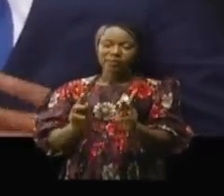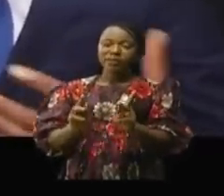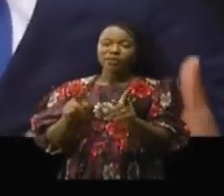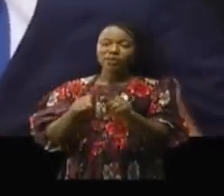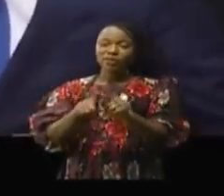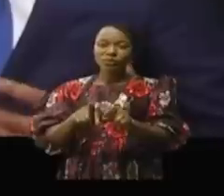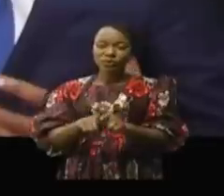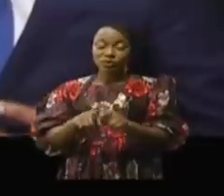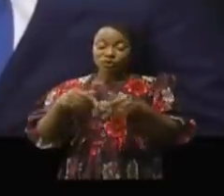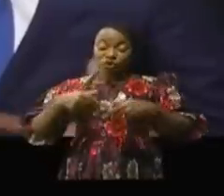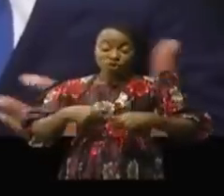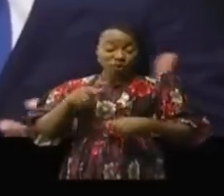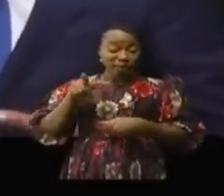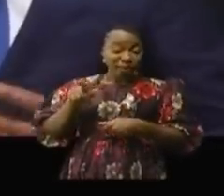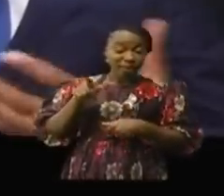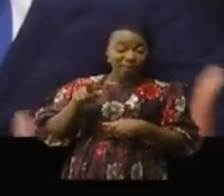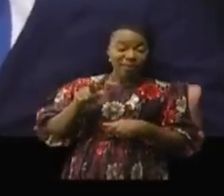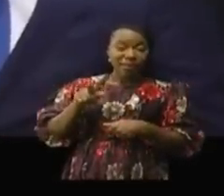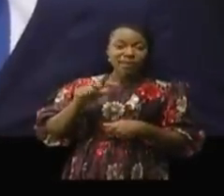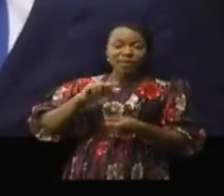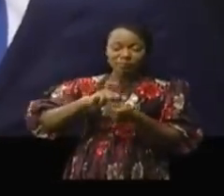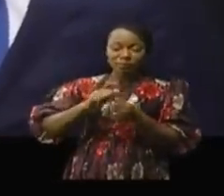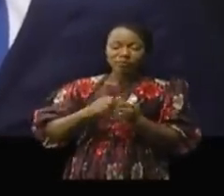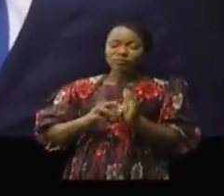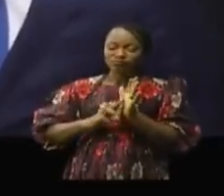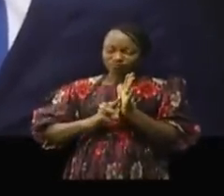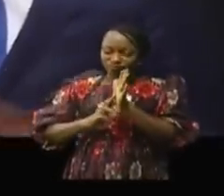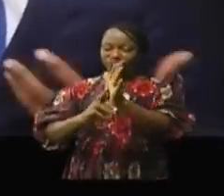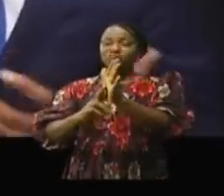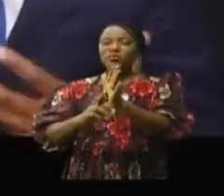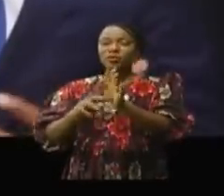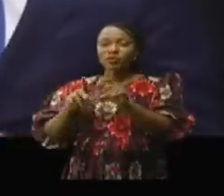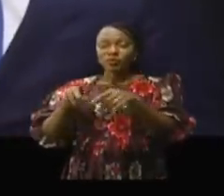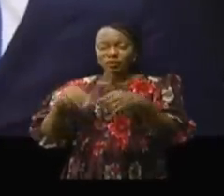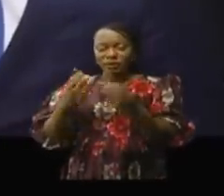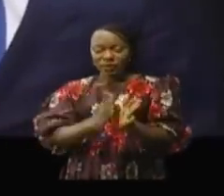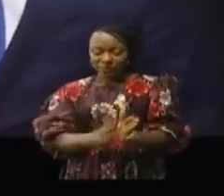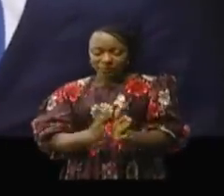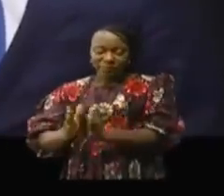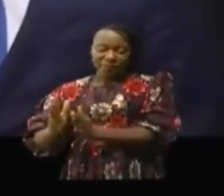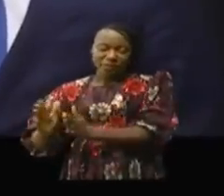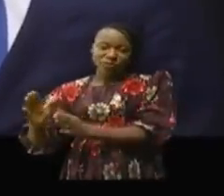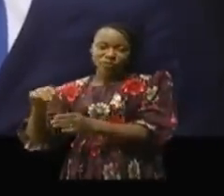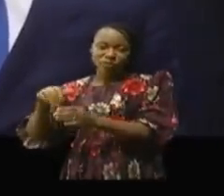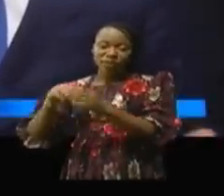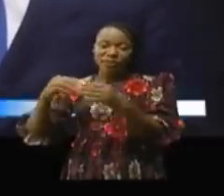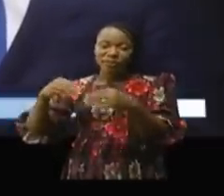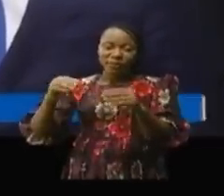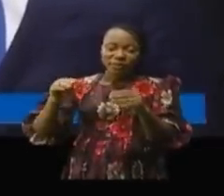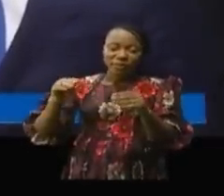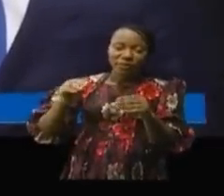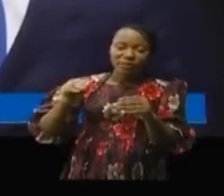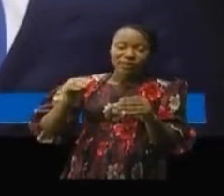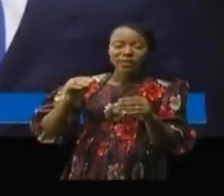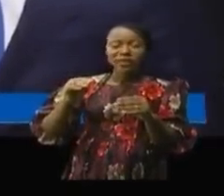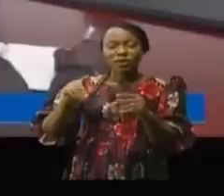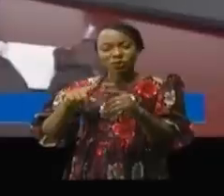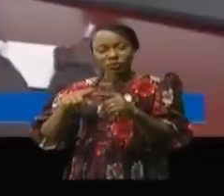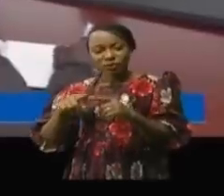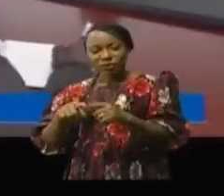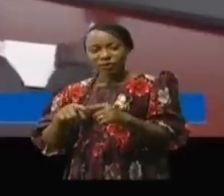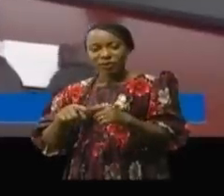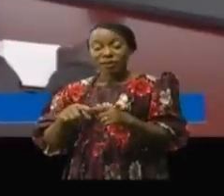ce génie, ces problématiques soient exposées pour que la préparation à ce marché intégré de la SDECAF soit